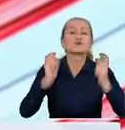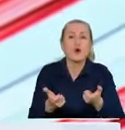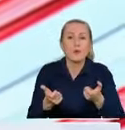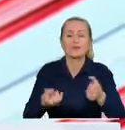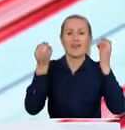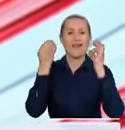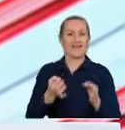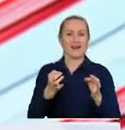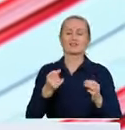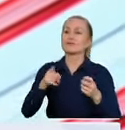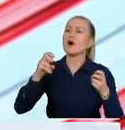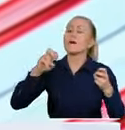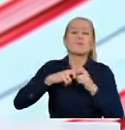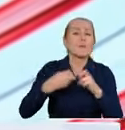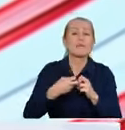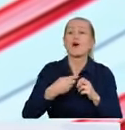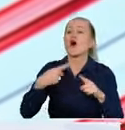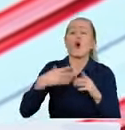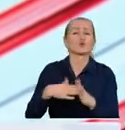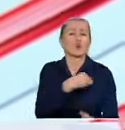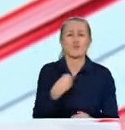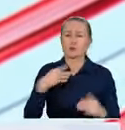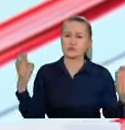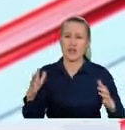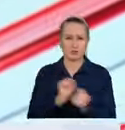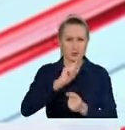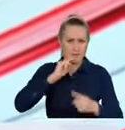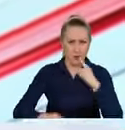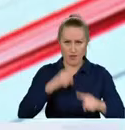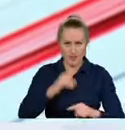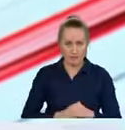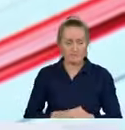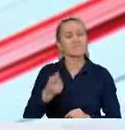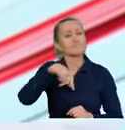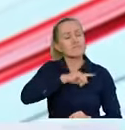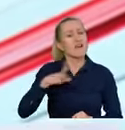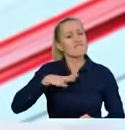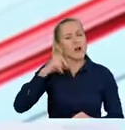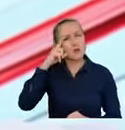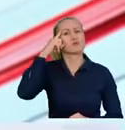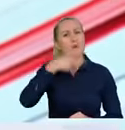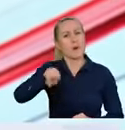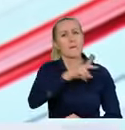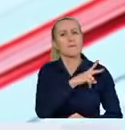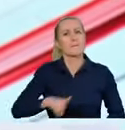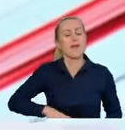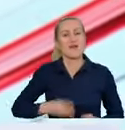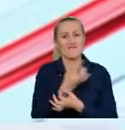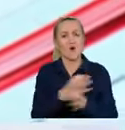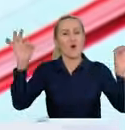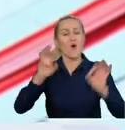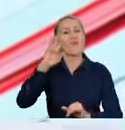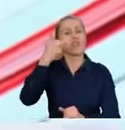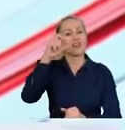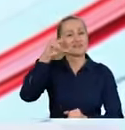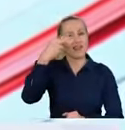w polskim kościele jest dzisiaj polityka, za dużo polityki. I tu myślę, warto przypomnieć słowa premiera naszej wolności, Wincentego Witosa. 100 lat temu,